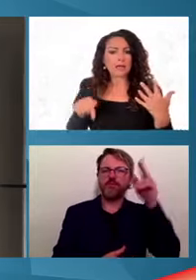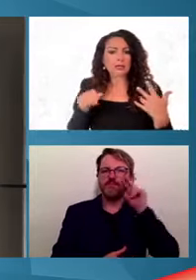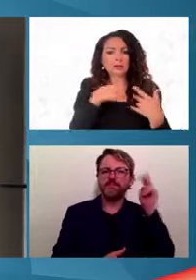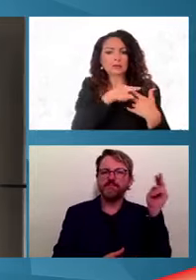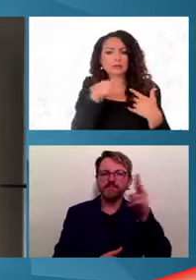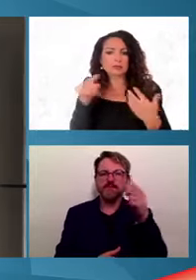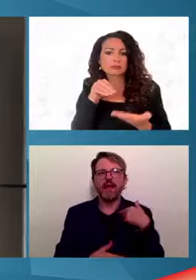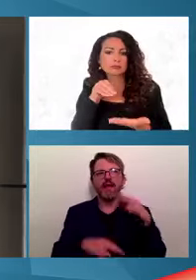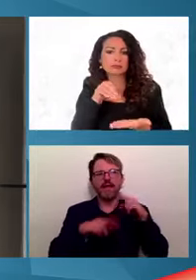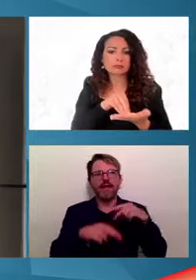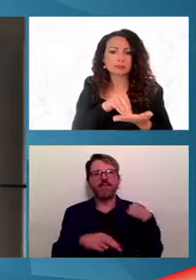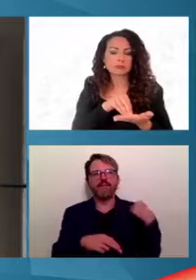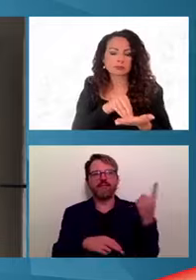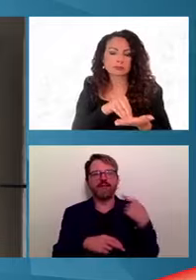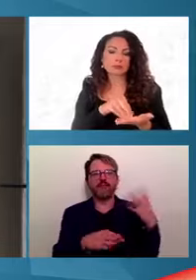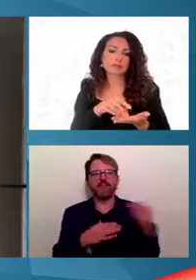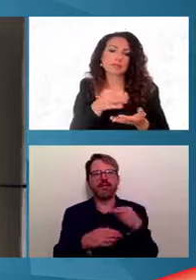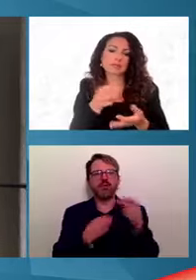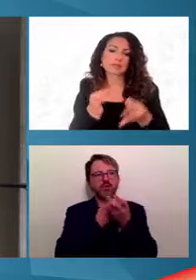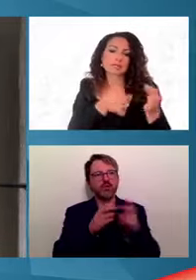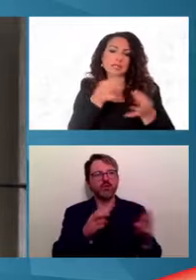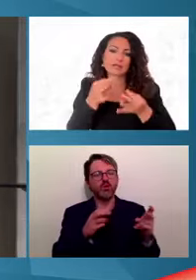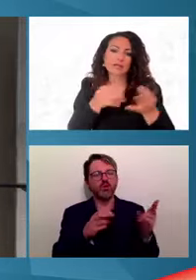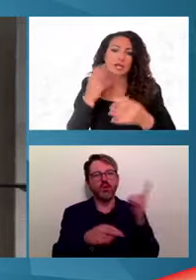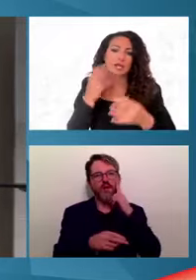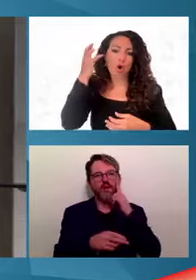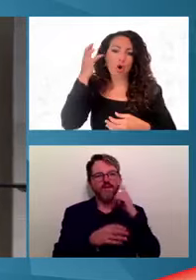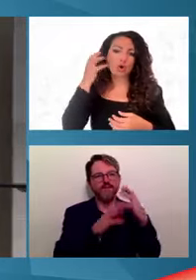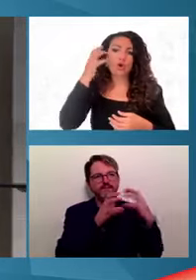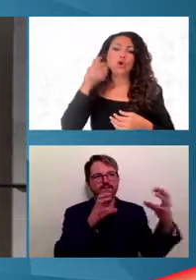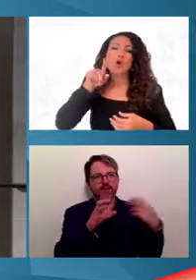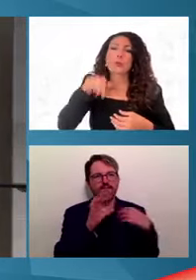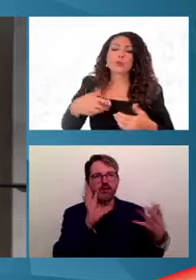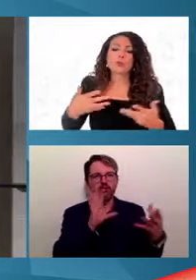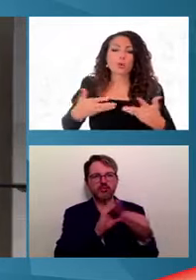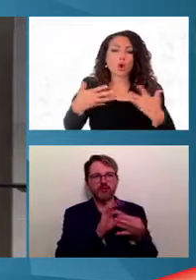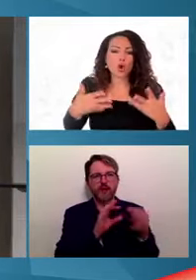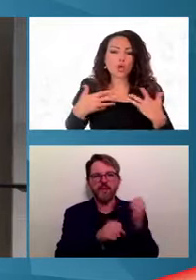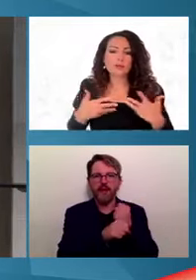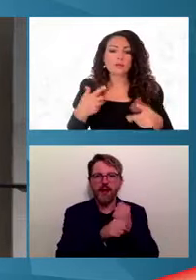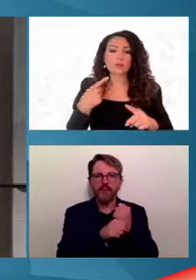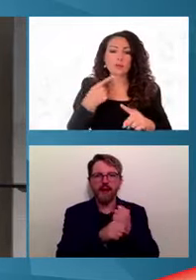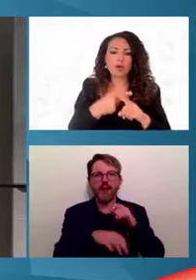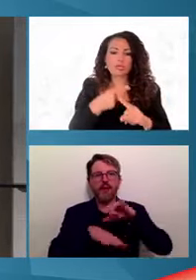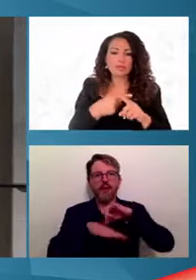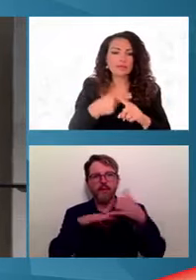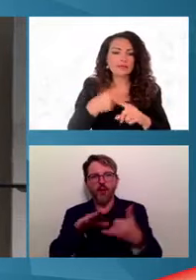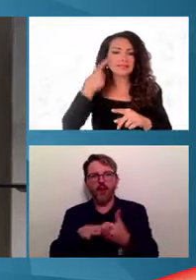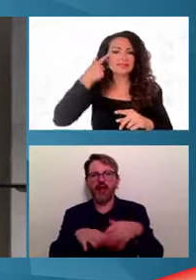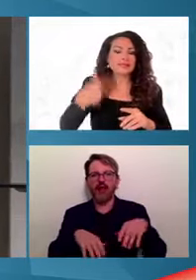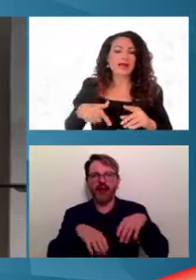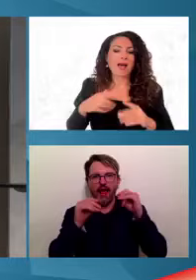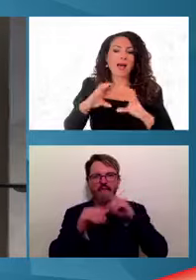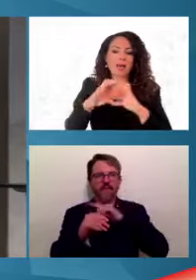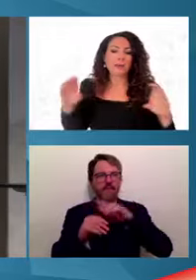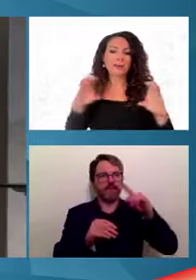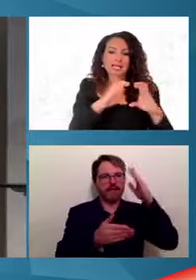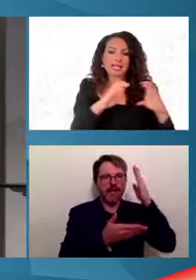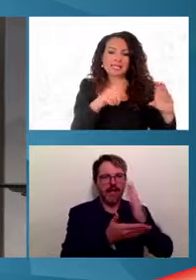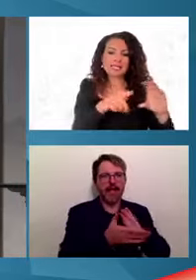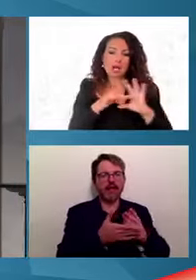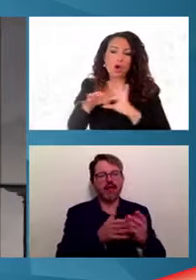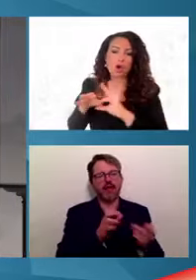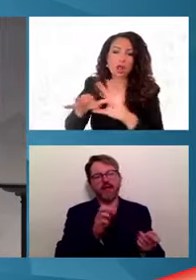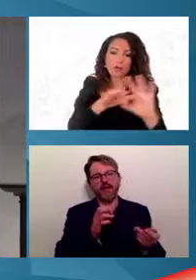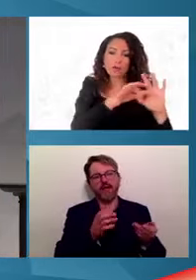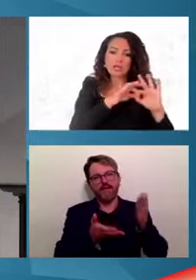Firmen zu tun haben, dass wir dann auch die Projekte vom Beginn bis zum Ende auch fertigstellen, umsetzen.